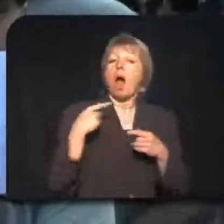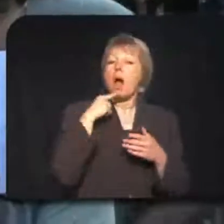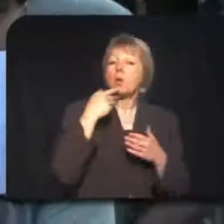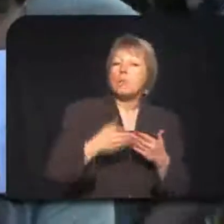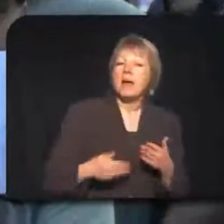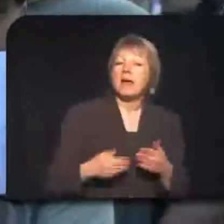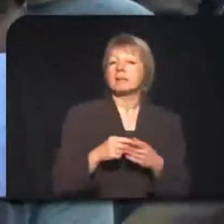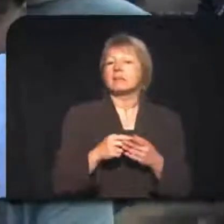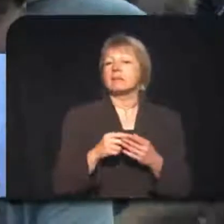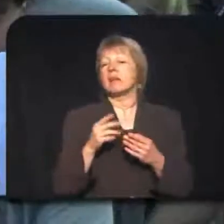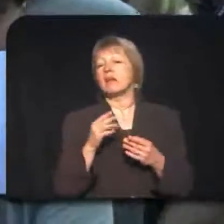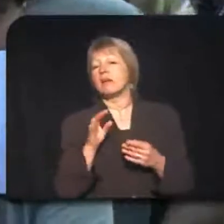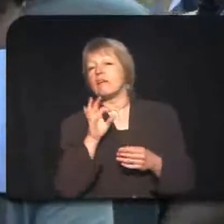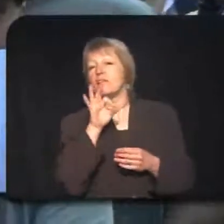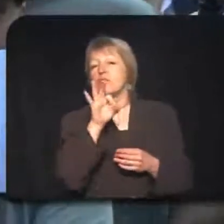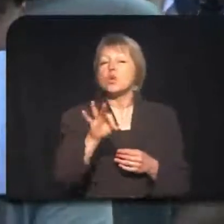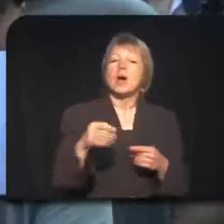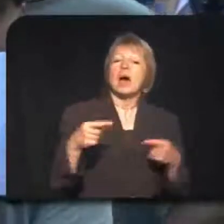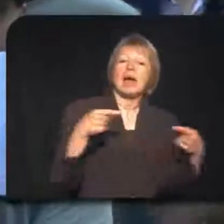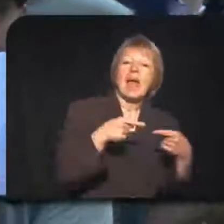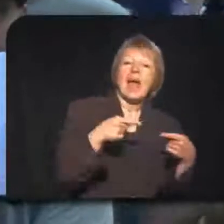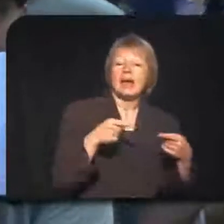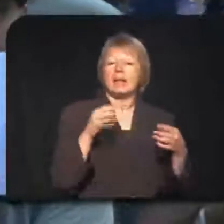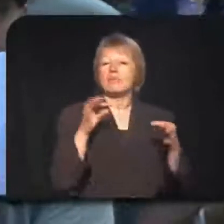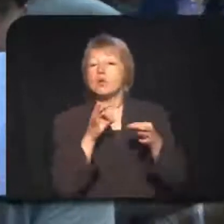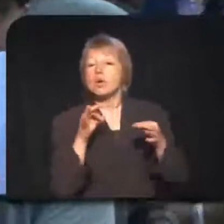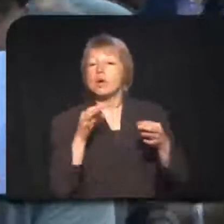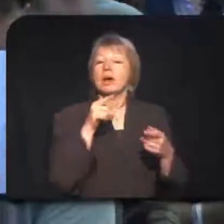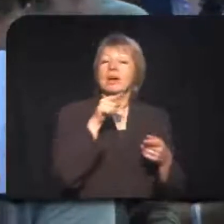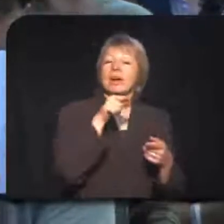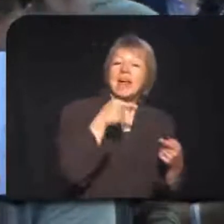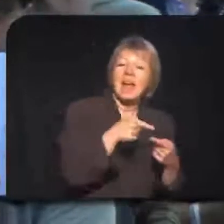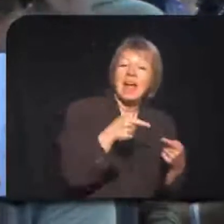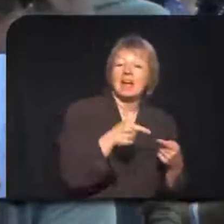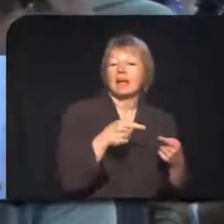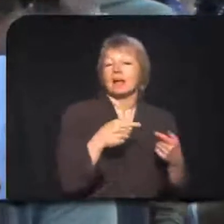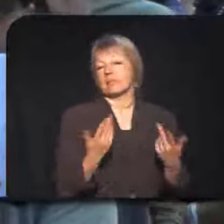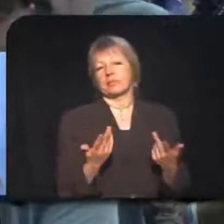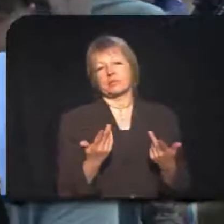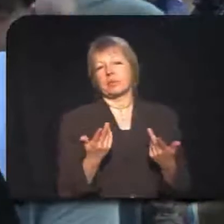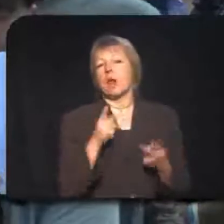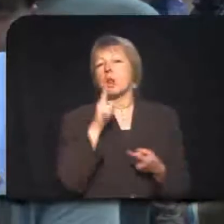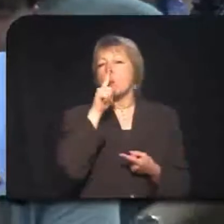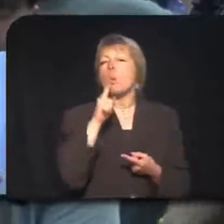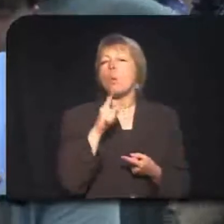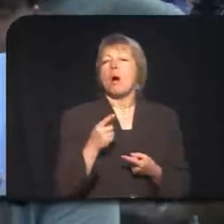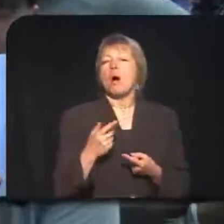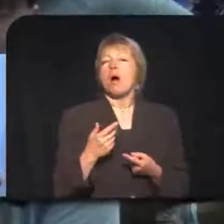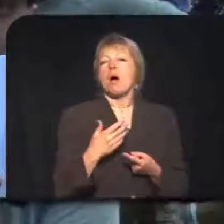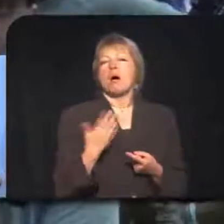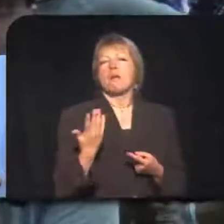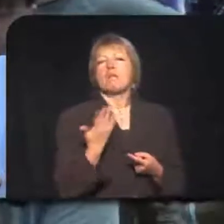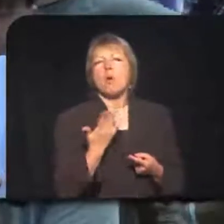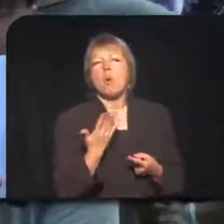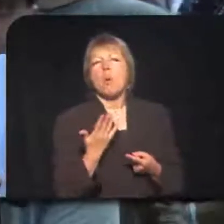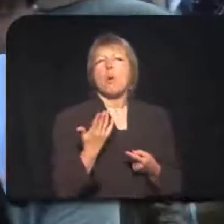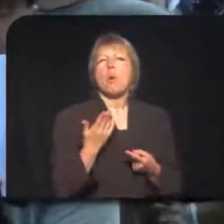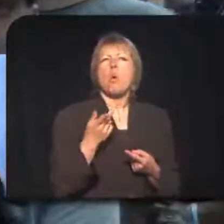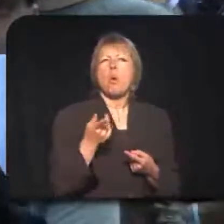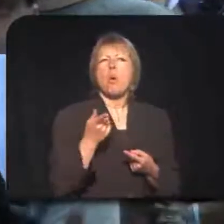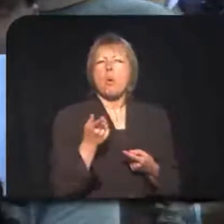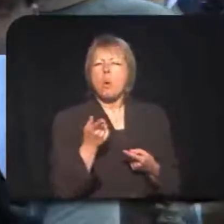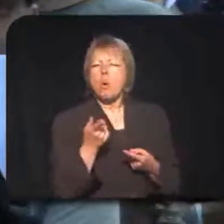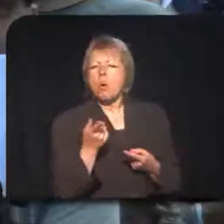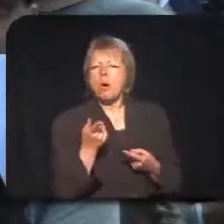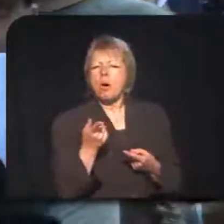sozusagen nur dort kein Kreuzchen macht wo er sagt das sind sozusagen für mich die absoluten No-Gos und dem anderen eine Stimme gibt weil wir müssen ja die